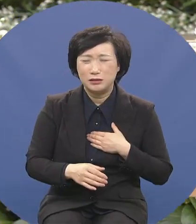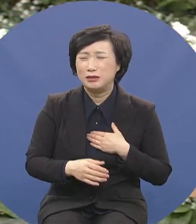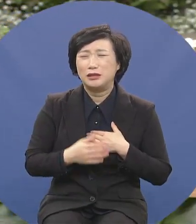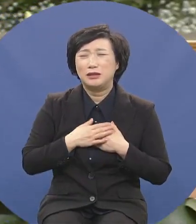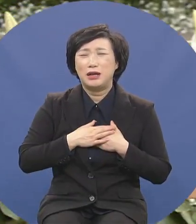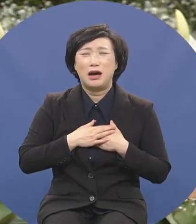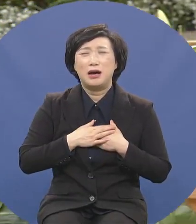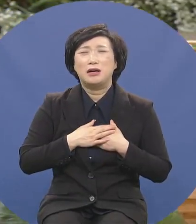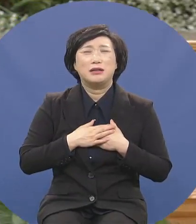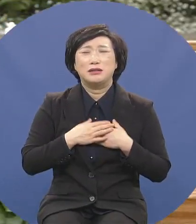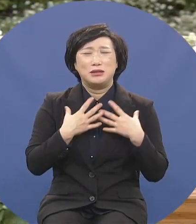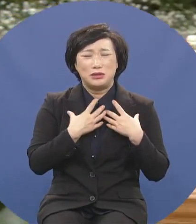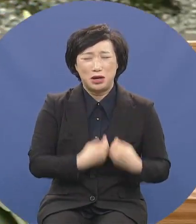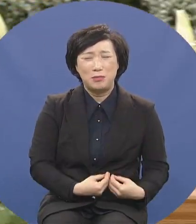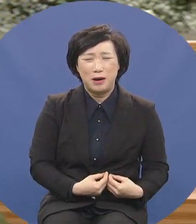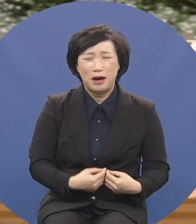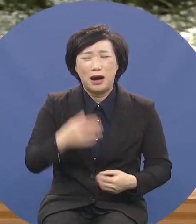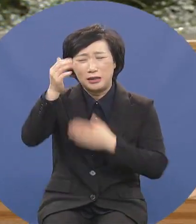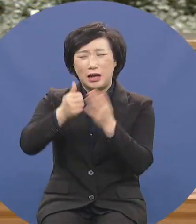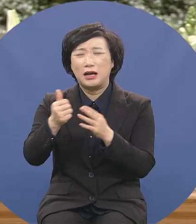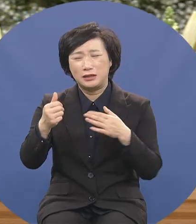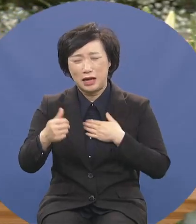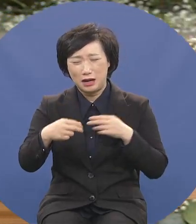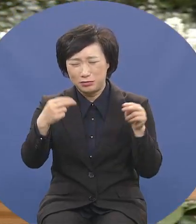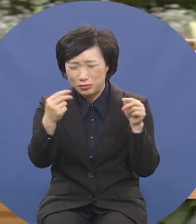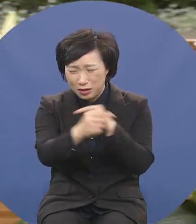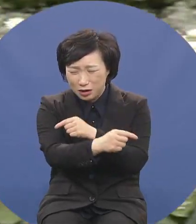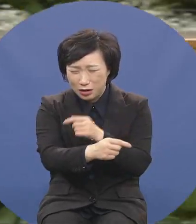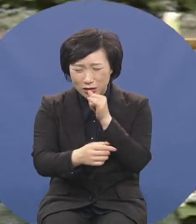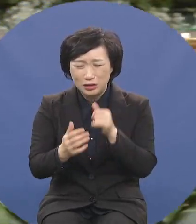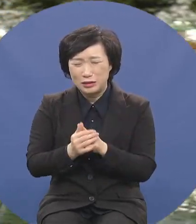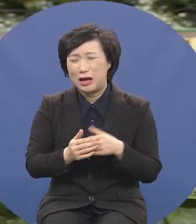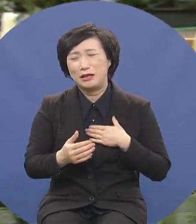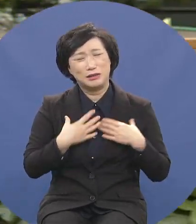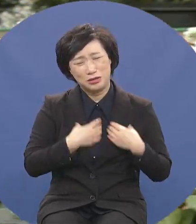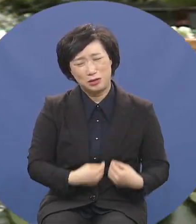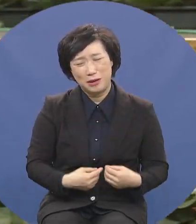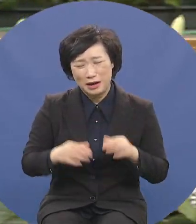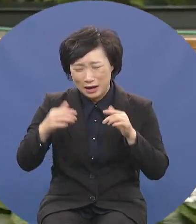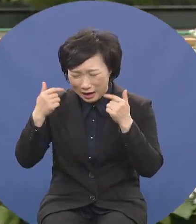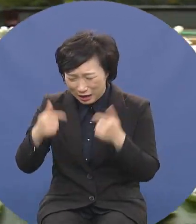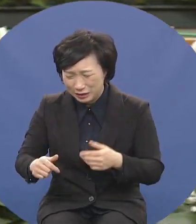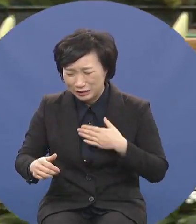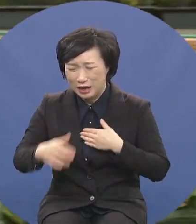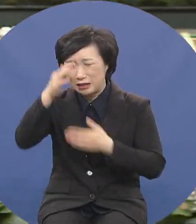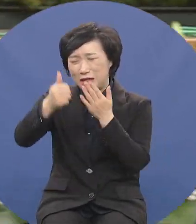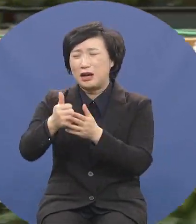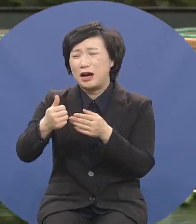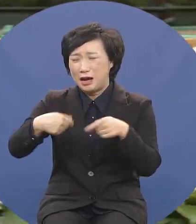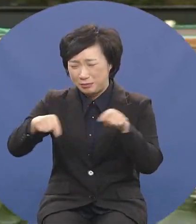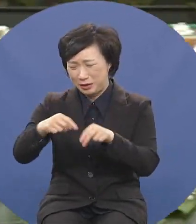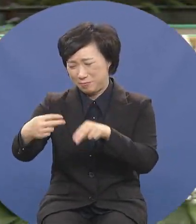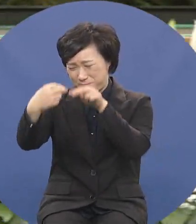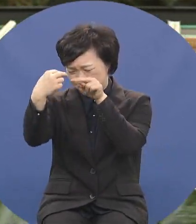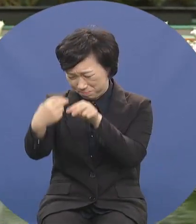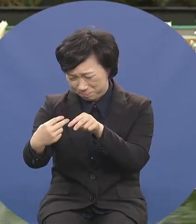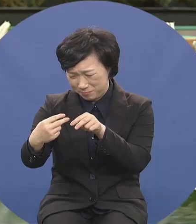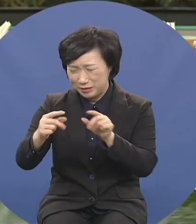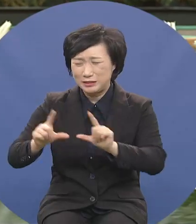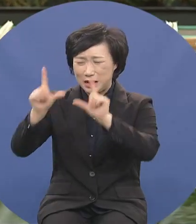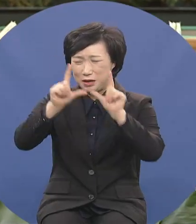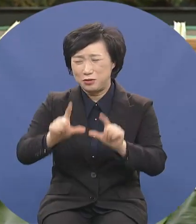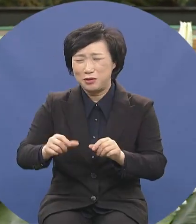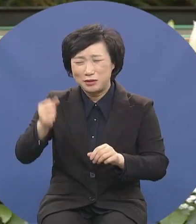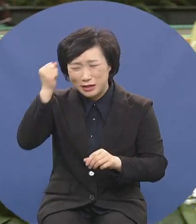예배는 절망입니다. 우리는 하나님과 항상 같이 대면에서 예배드리고 대면에서 살고 잠도 내 안에